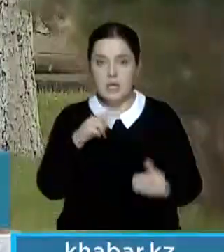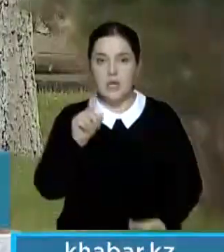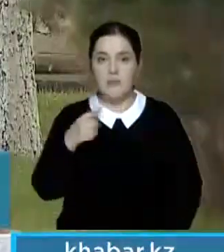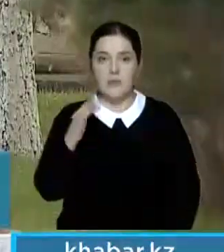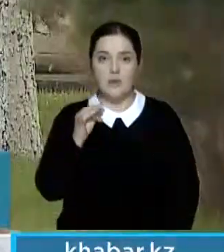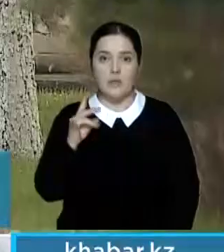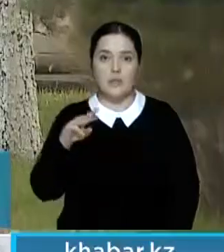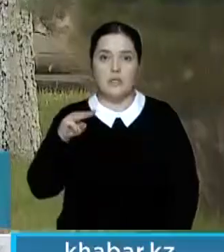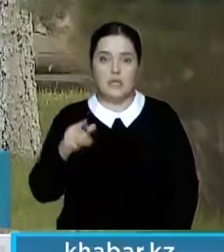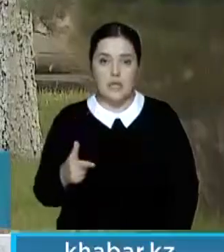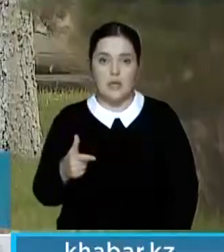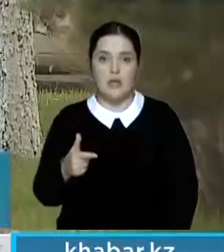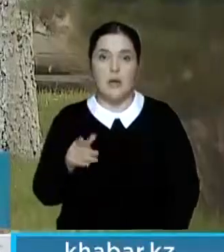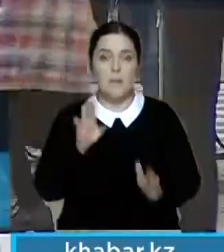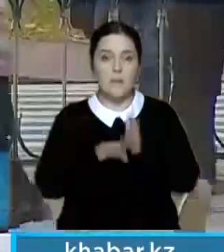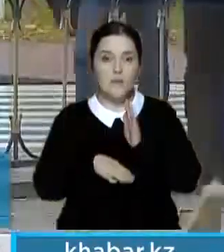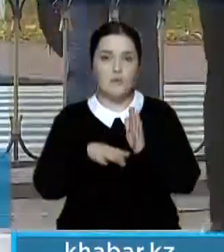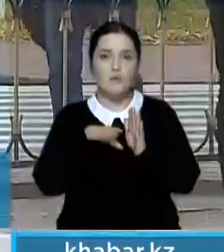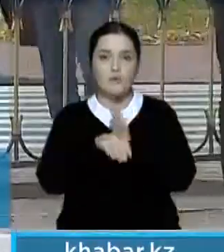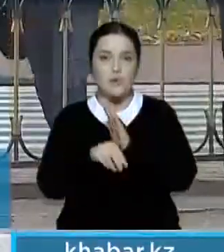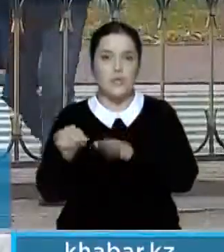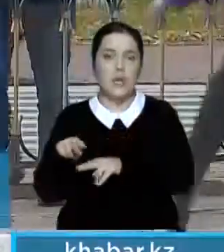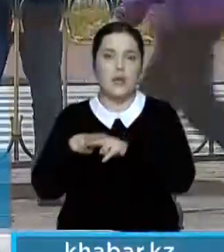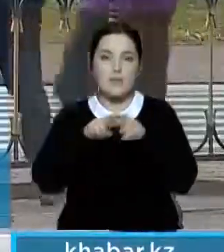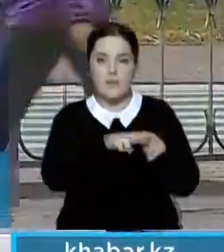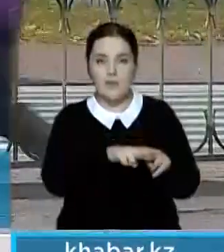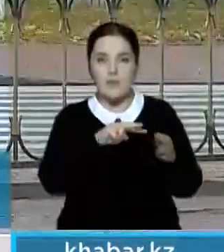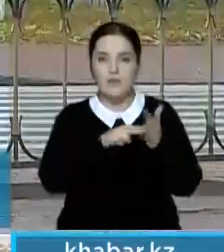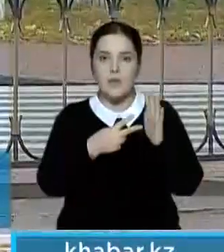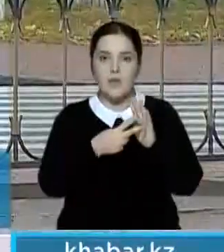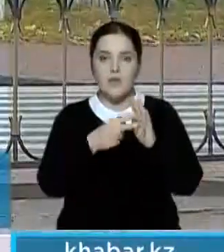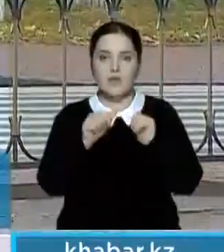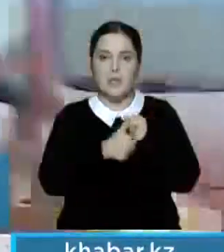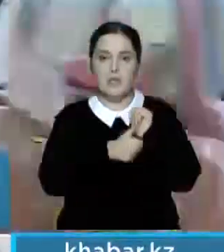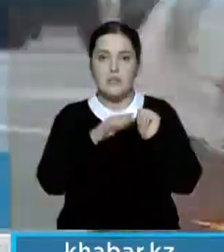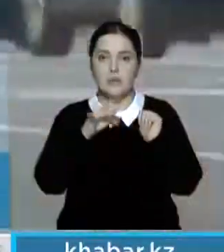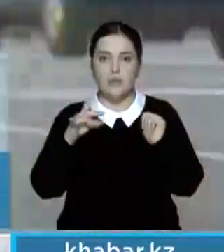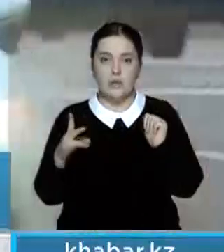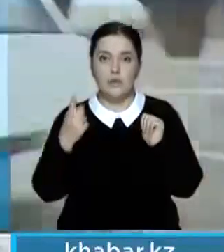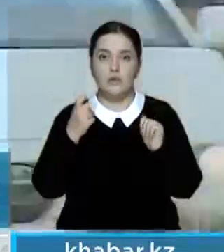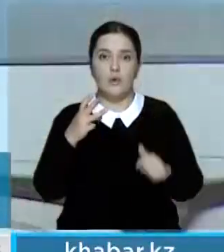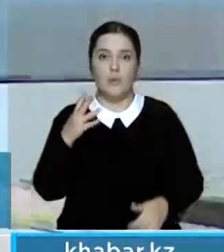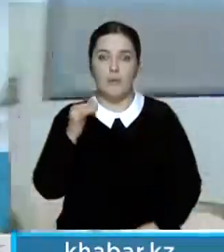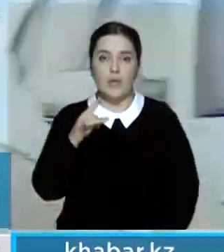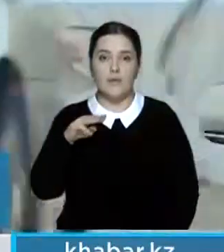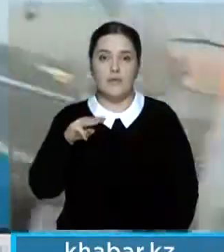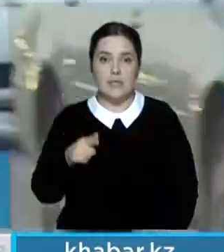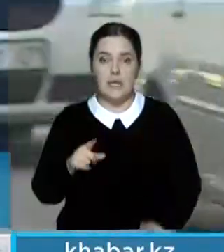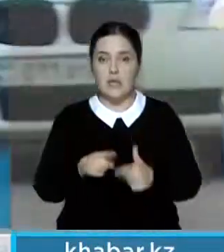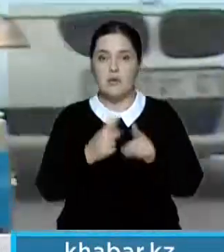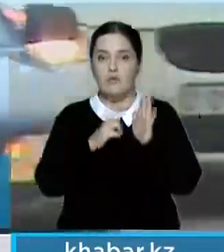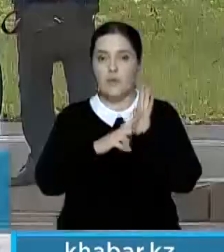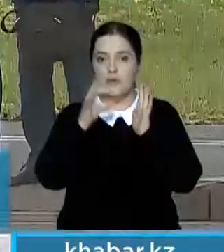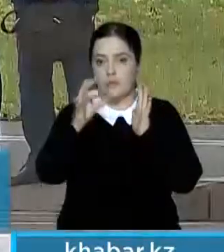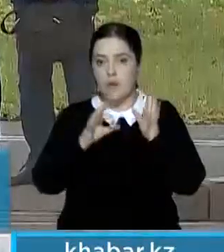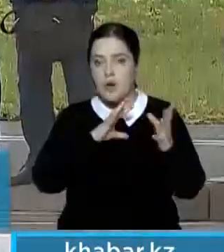20,5 триллионов тенге. Без учета трансфертов поступления запланированы в размере 16 триллионов 100 миллиардов тенге